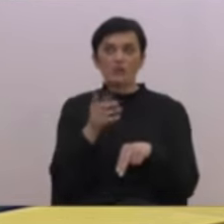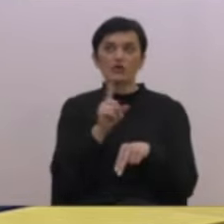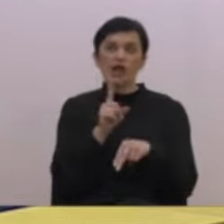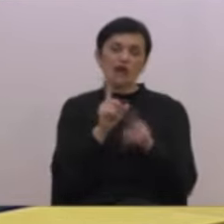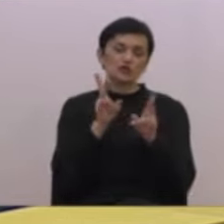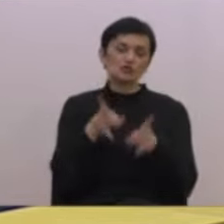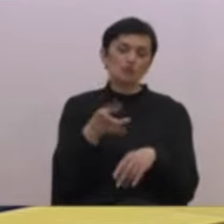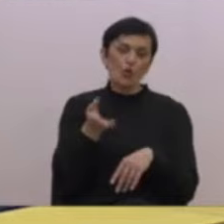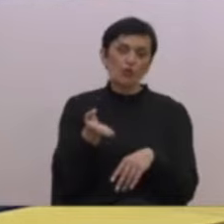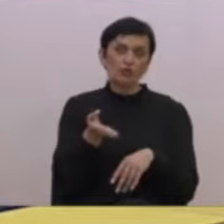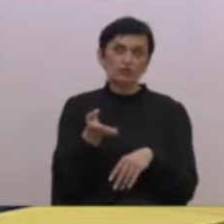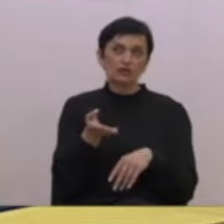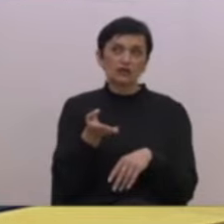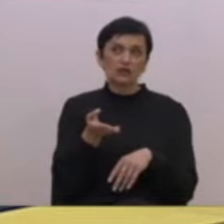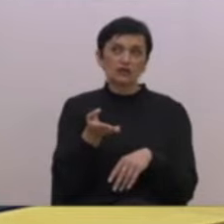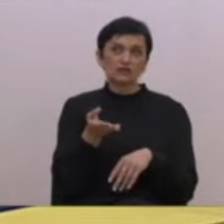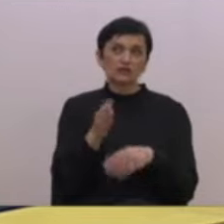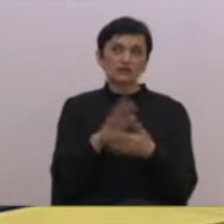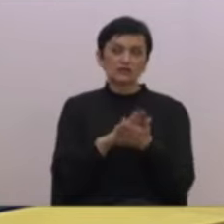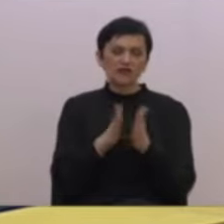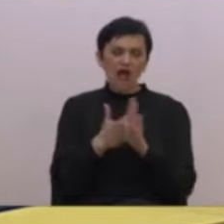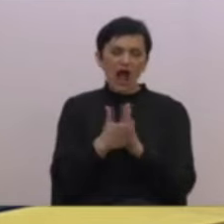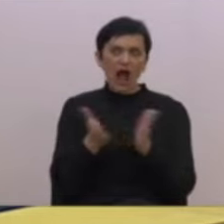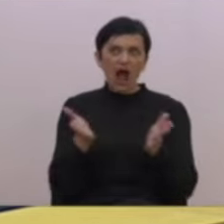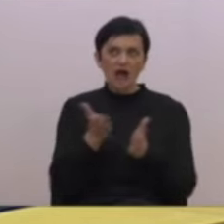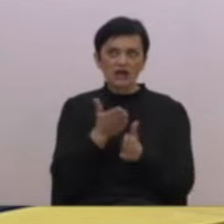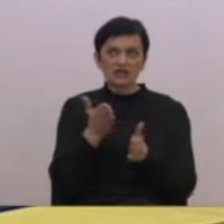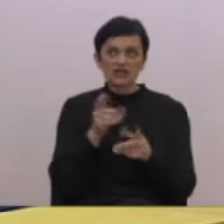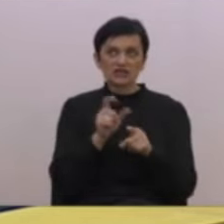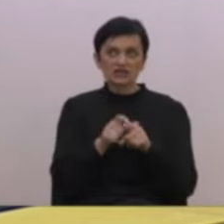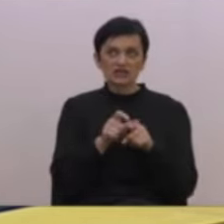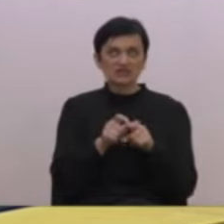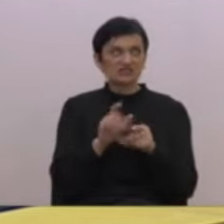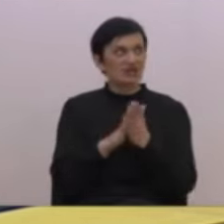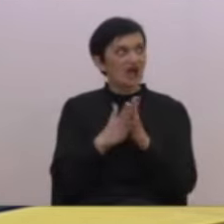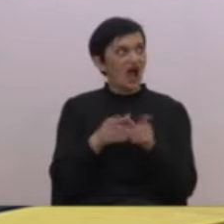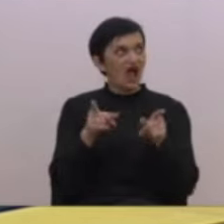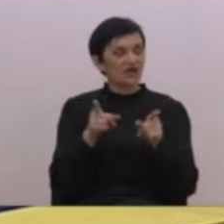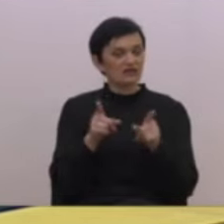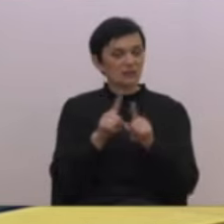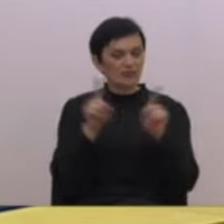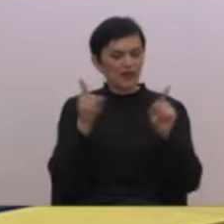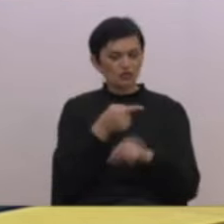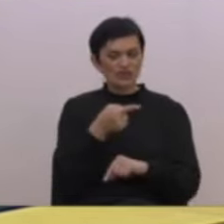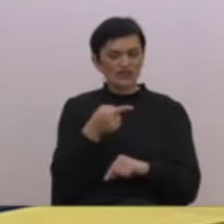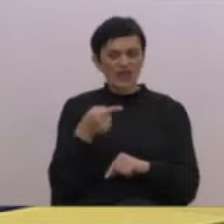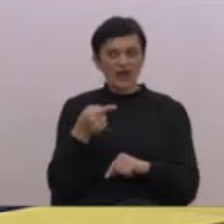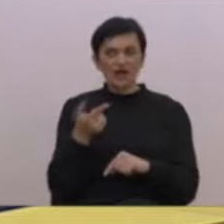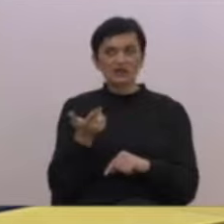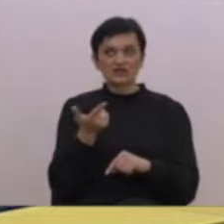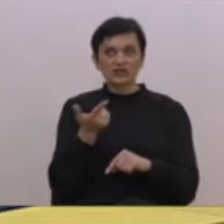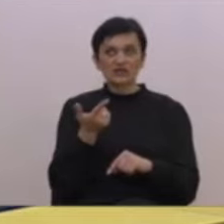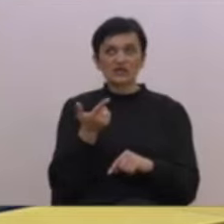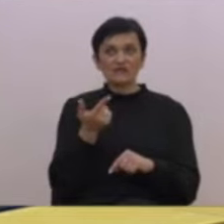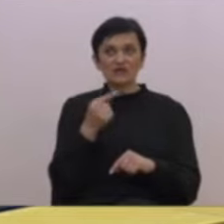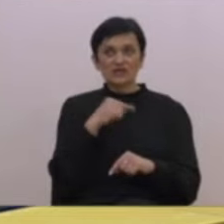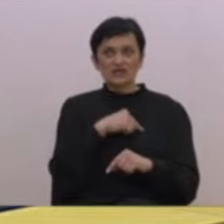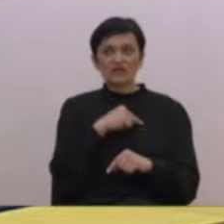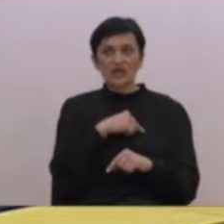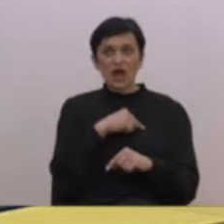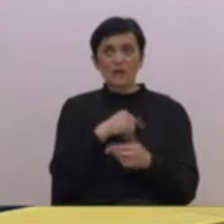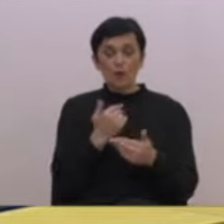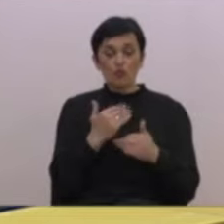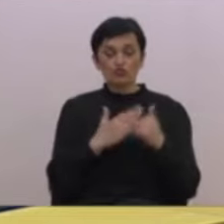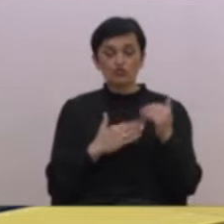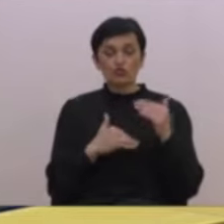to. Garigeba, da, disto, gibuda, ma situa, garigeba, si rasca, se cuce, bulli negativi, cu asistent. Da, ma hasia tebe, liau,